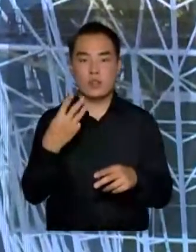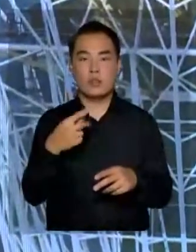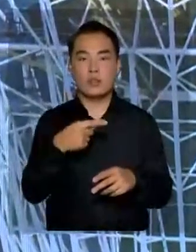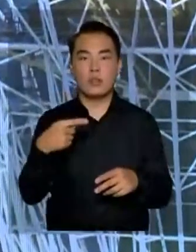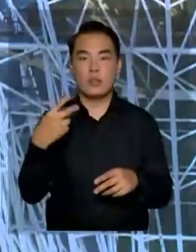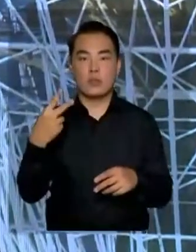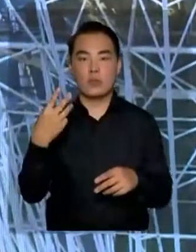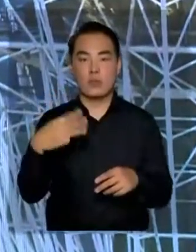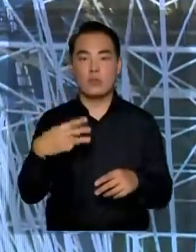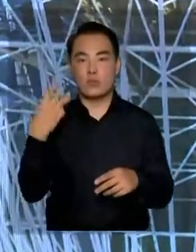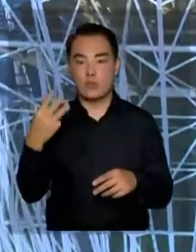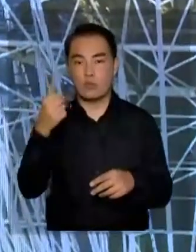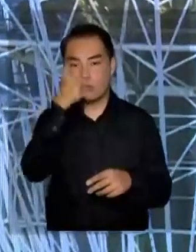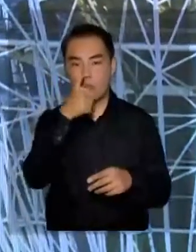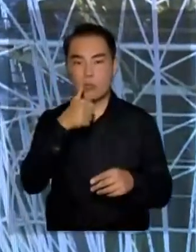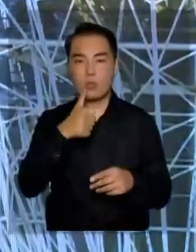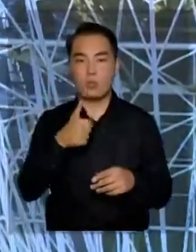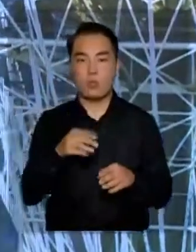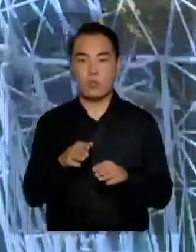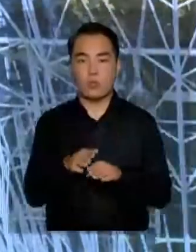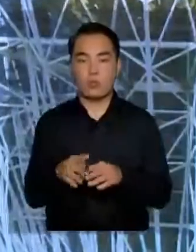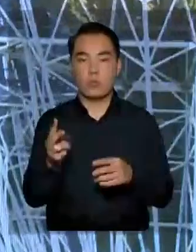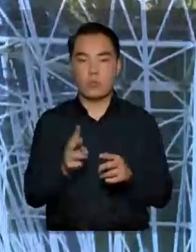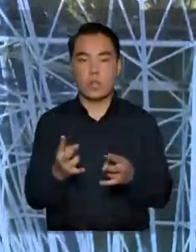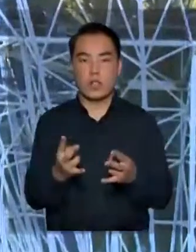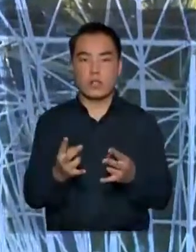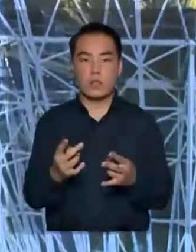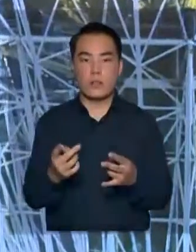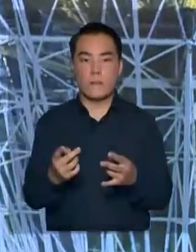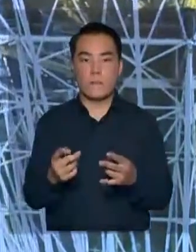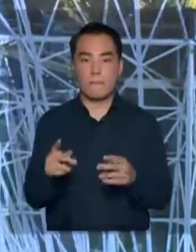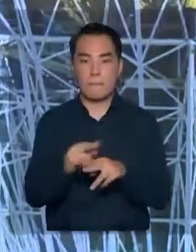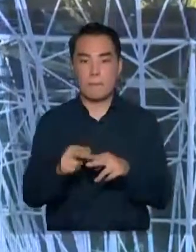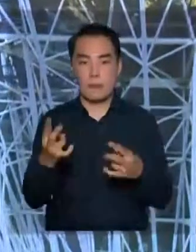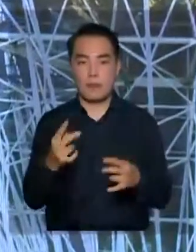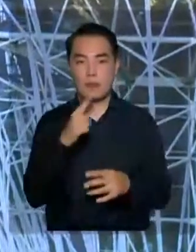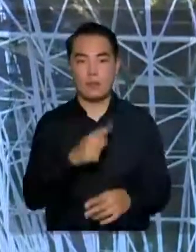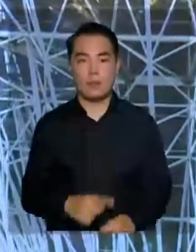2023-2033 жылдарға арналған тұжырымдамасын әзірлеу жөнінде тапсырма берді.